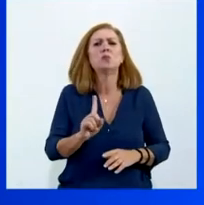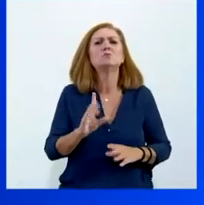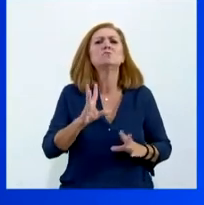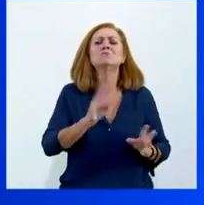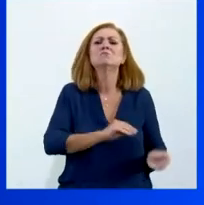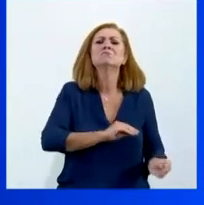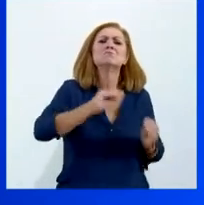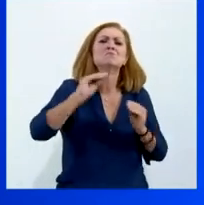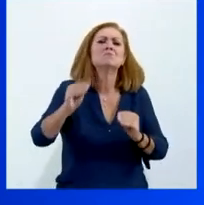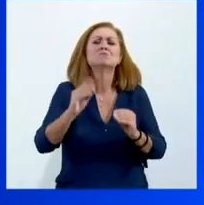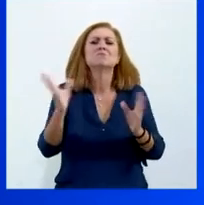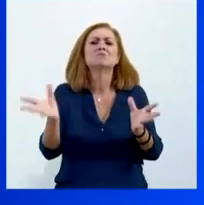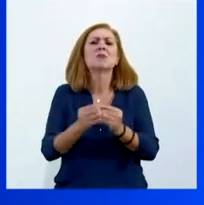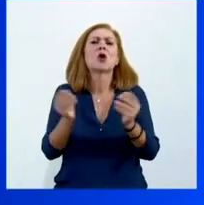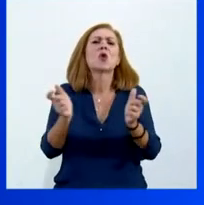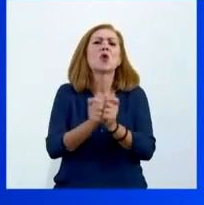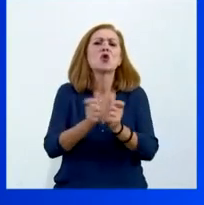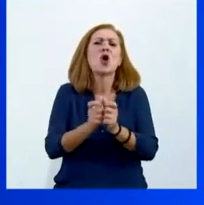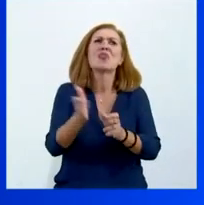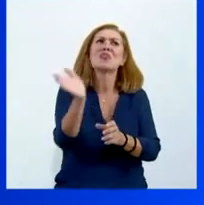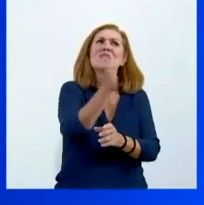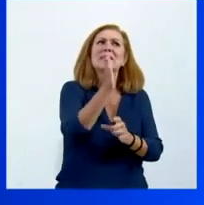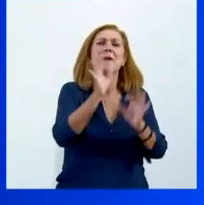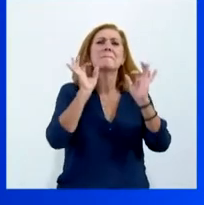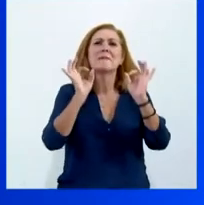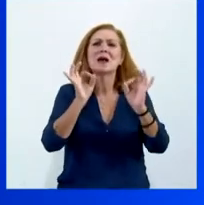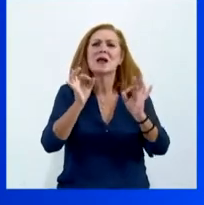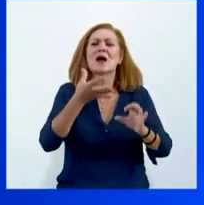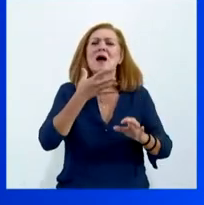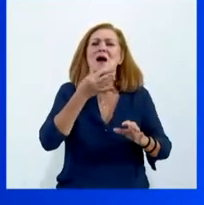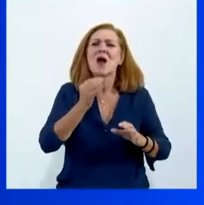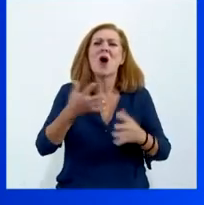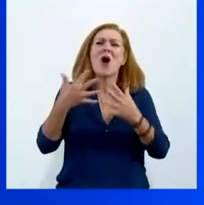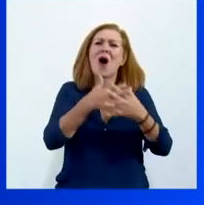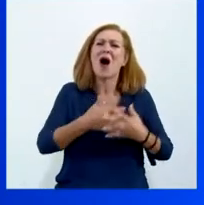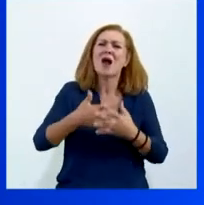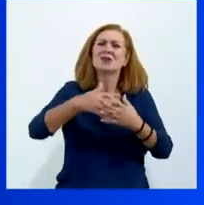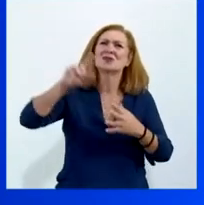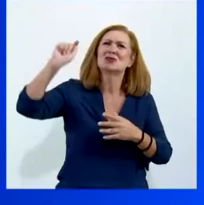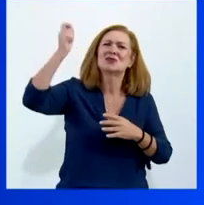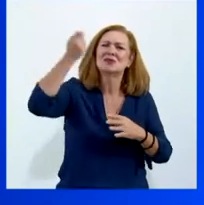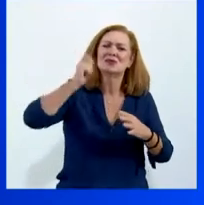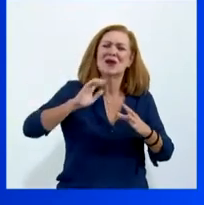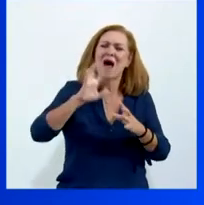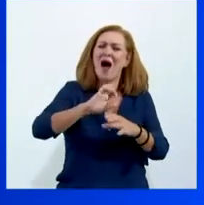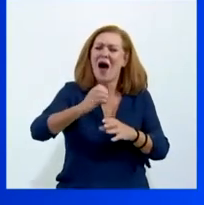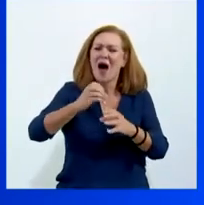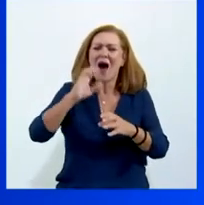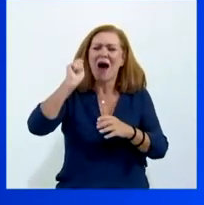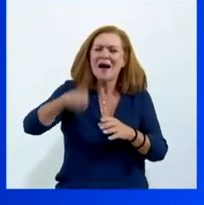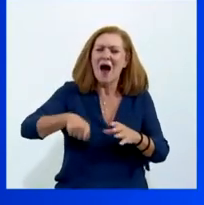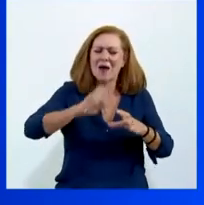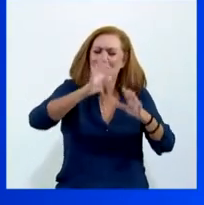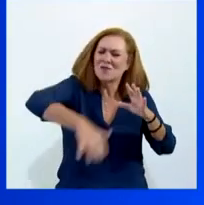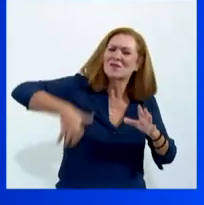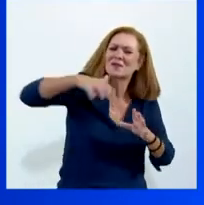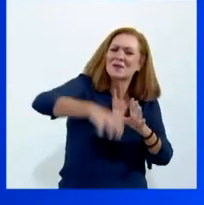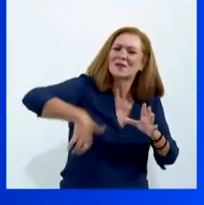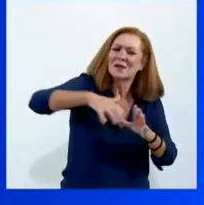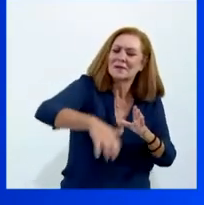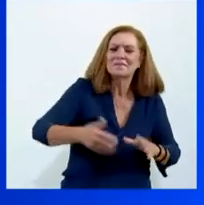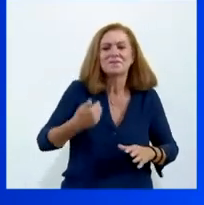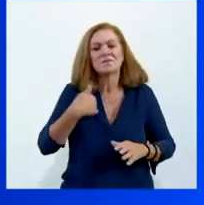μετεγκαταστάσεων σε οικισμούς στη Δυτική Μακεδονία λόγω της επέκτασης των λιτικών πεδίων. Δεν θεωρώ ότι μια τέτοια λύση μπορεί